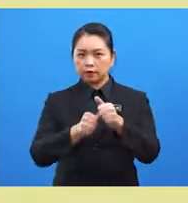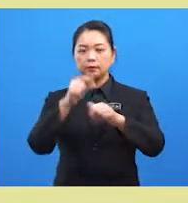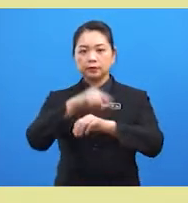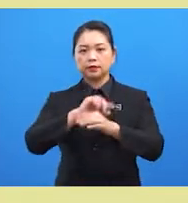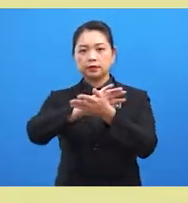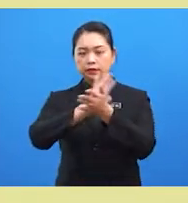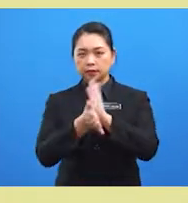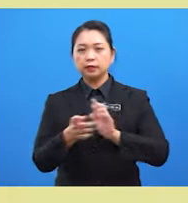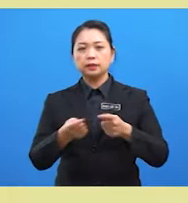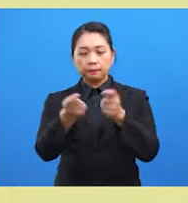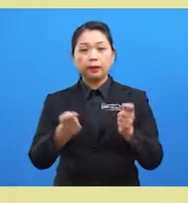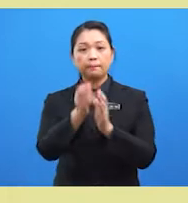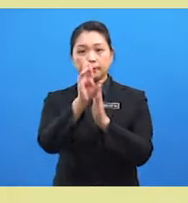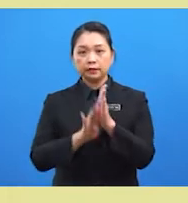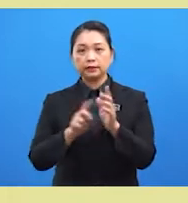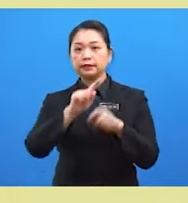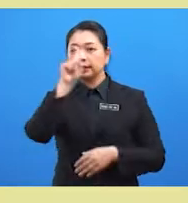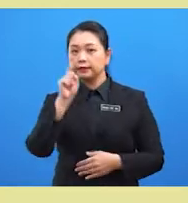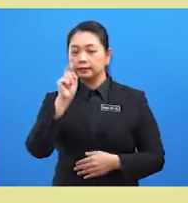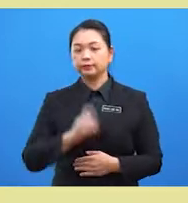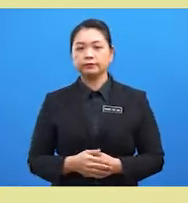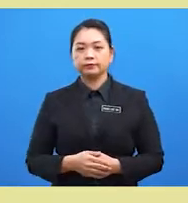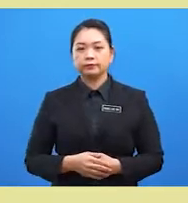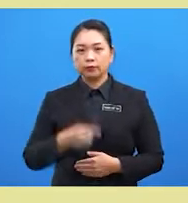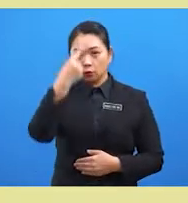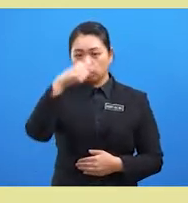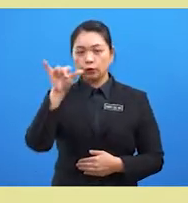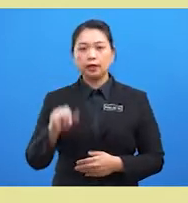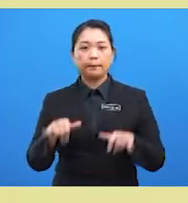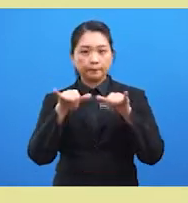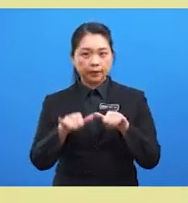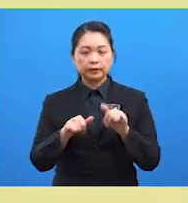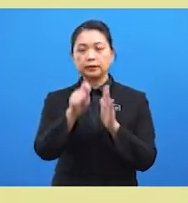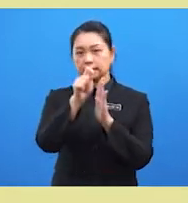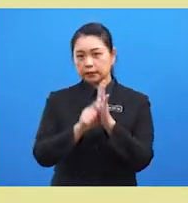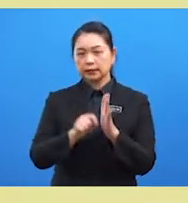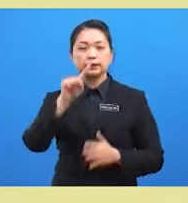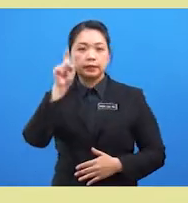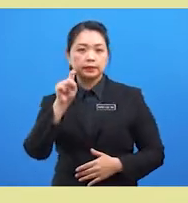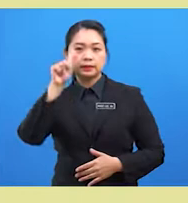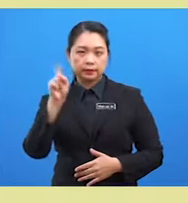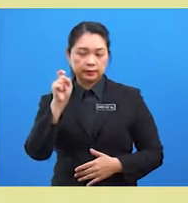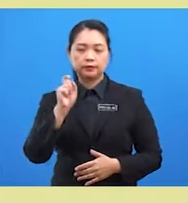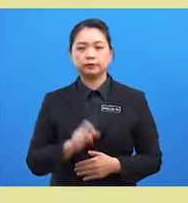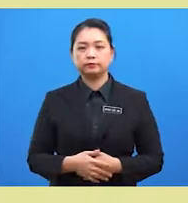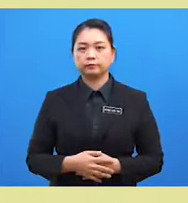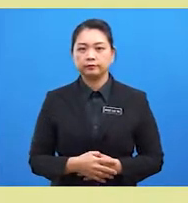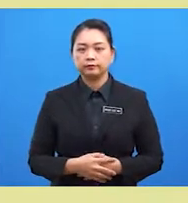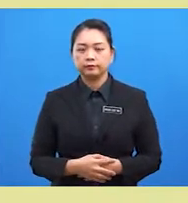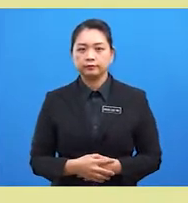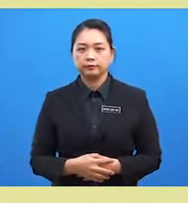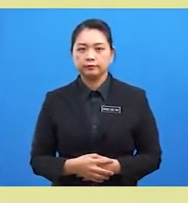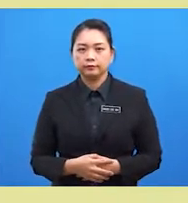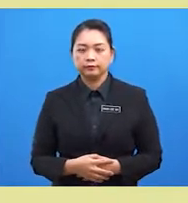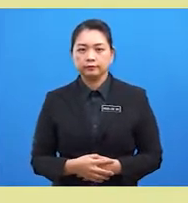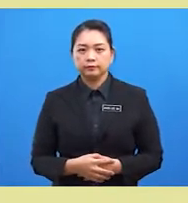setiap masa jadi tempat bertanya untuk yang masih tertanya-tanya.